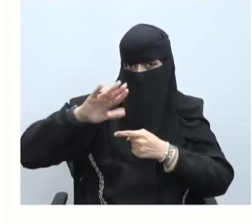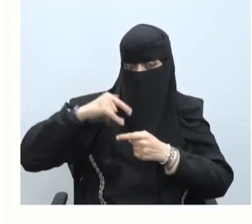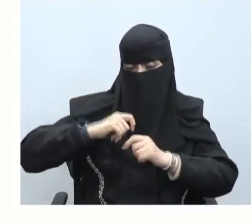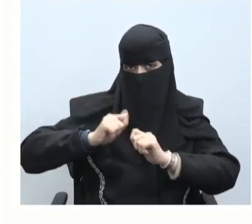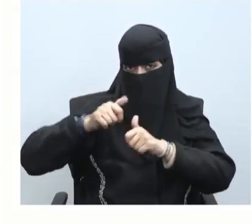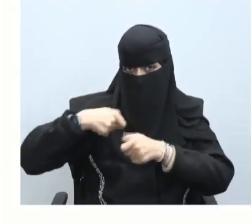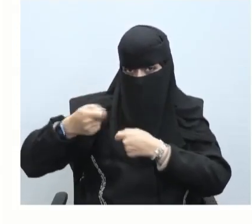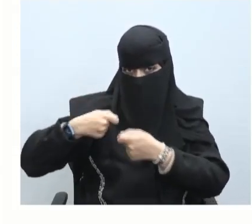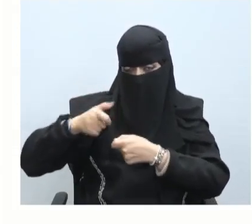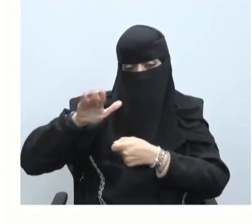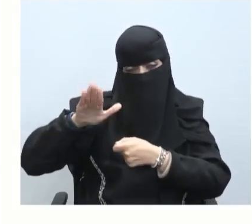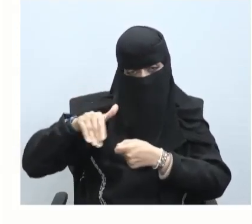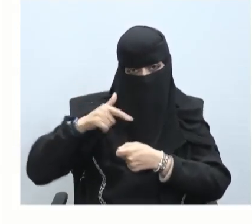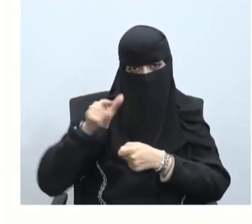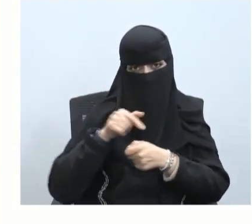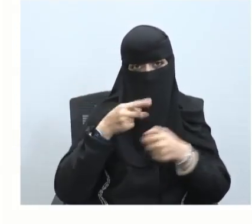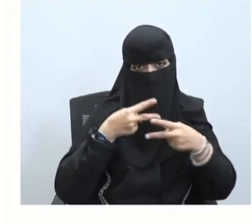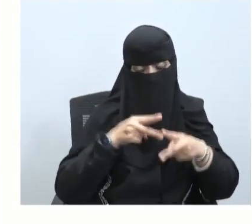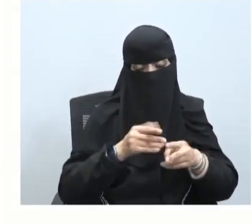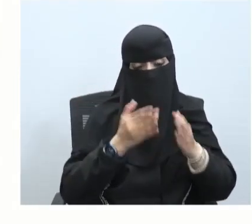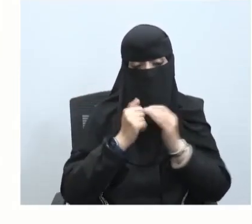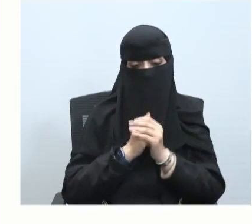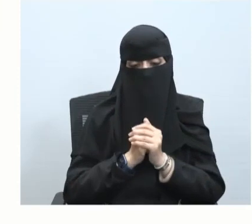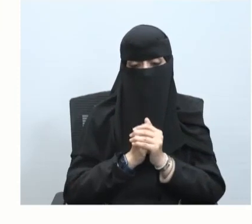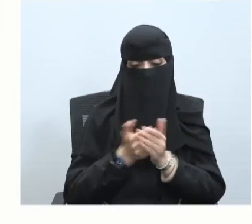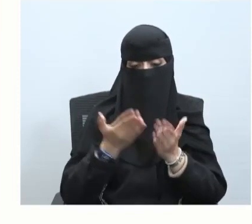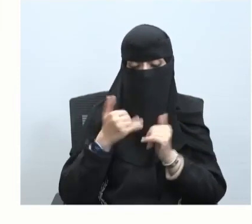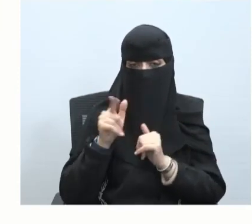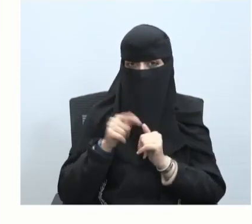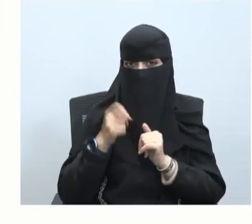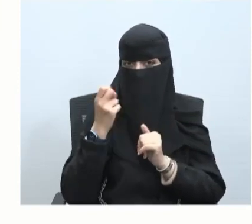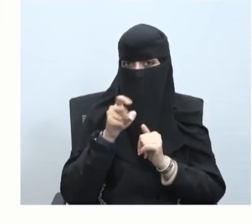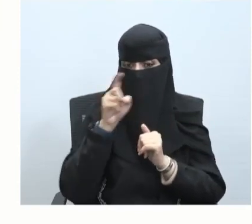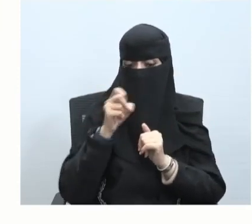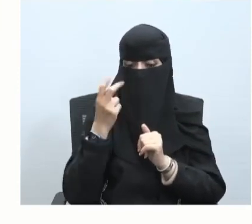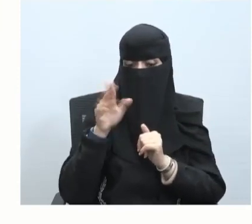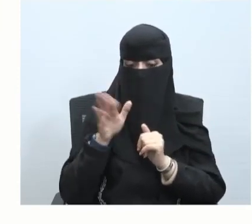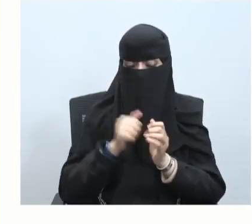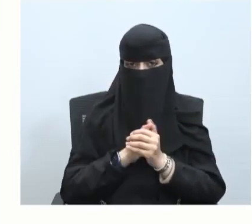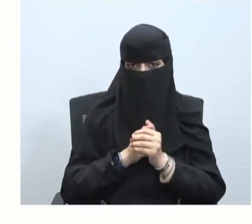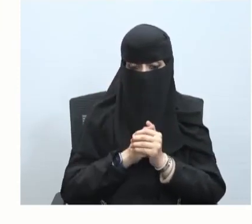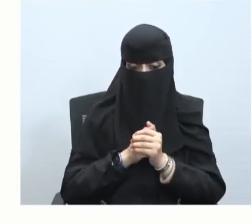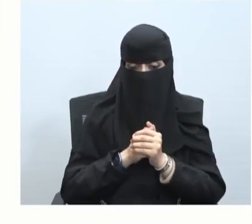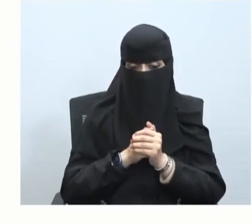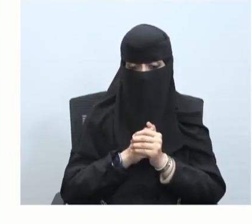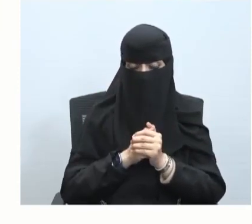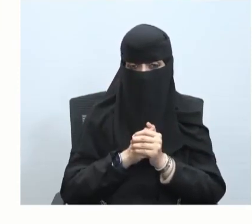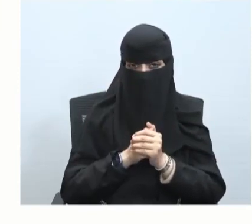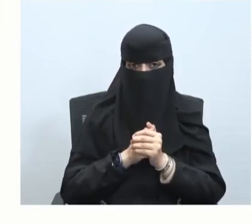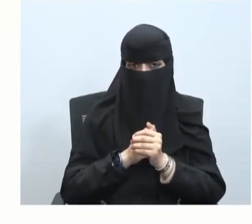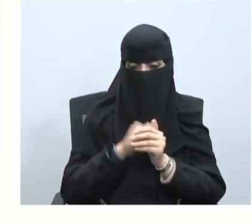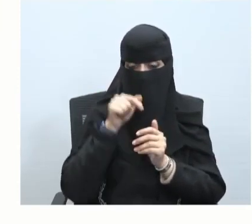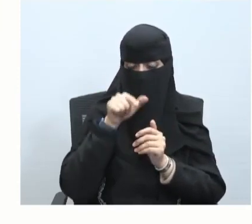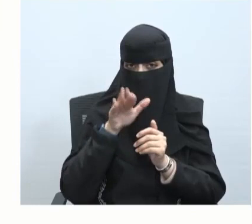السله نعم ابنائي وبناتين نكتب الاجابه نعم الان ننتقل واياكم الى السؤال الثاني